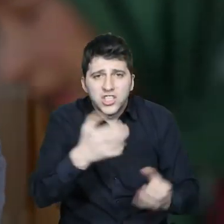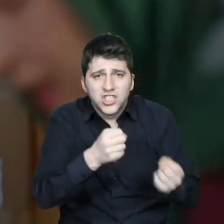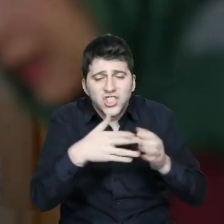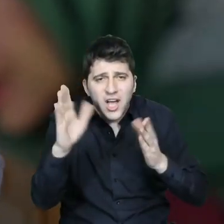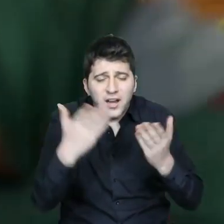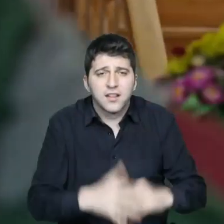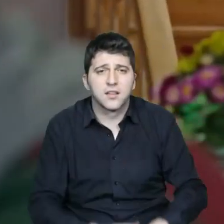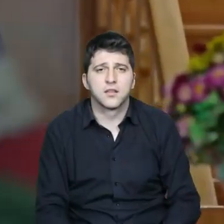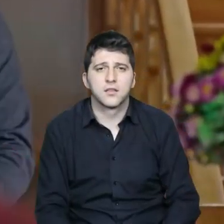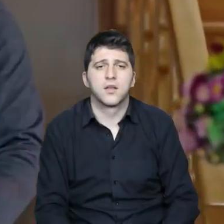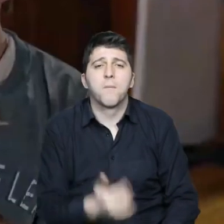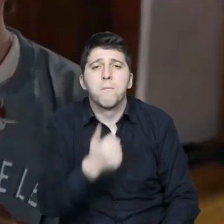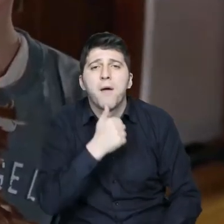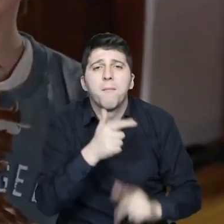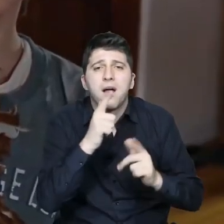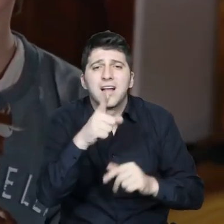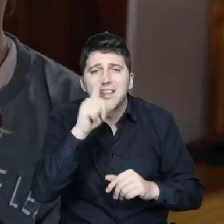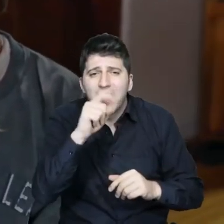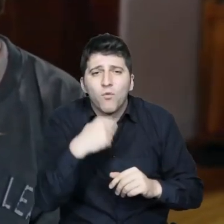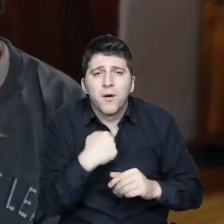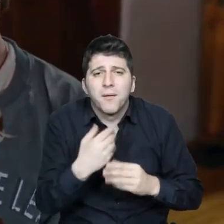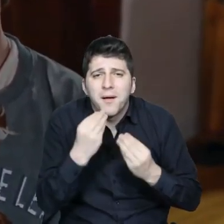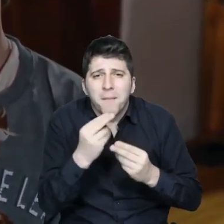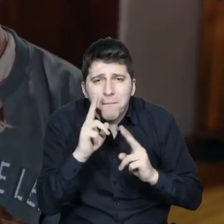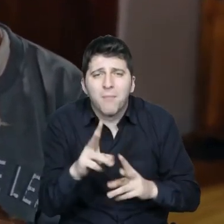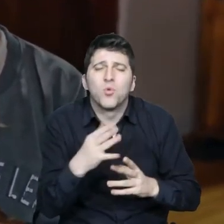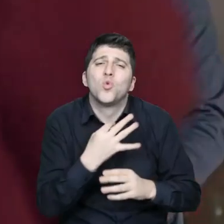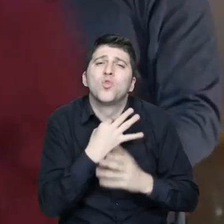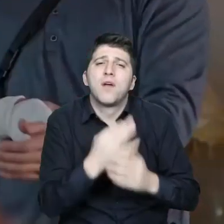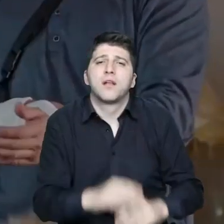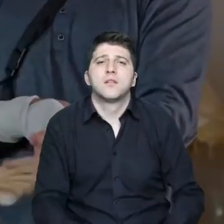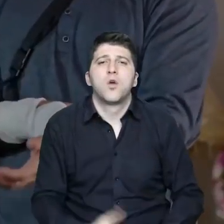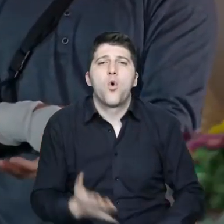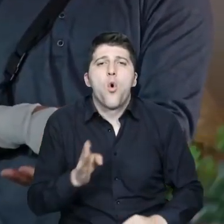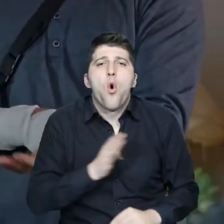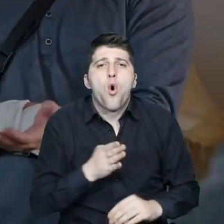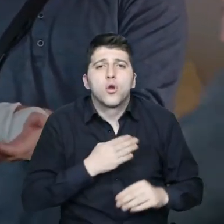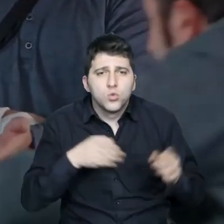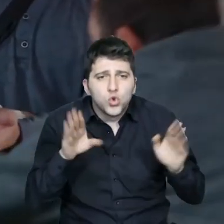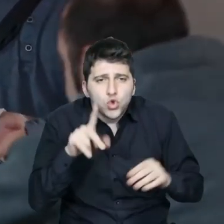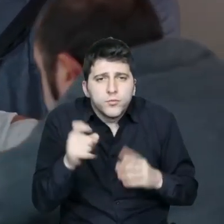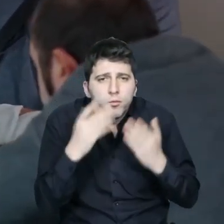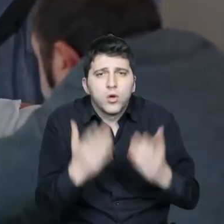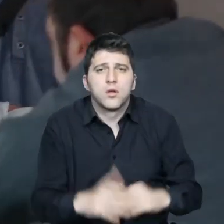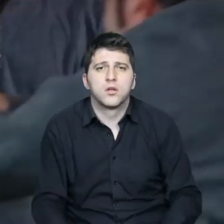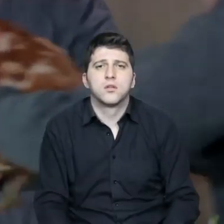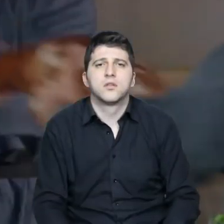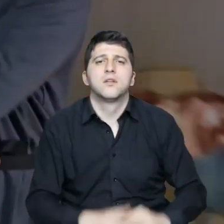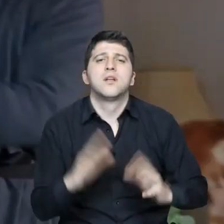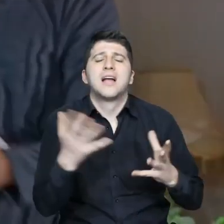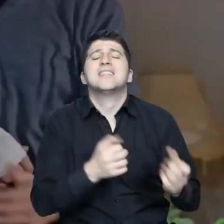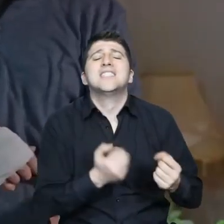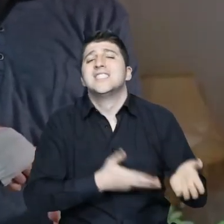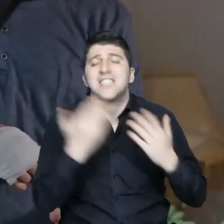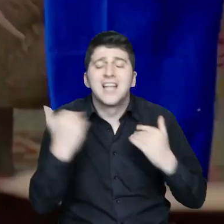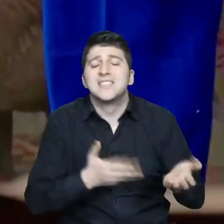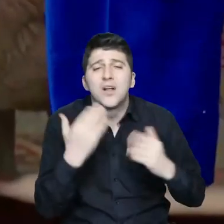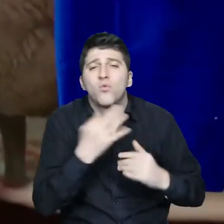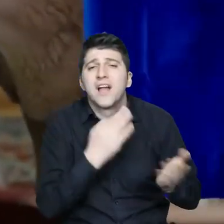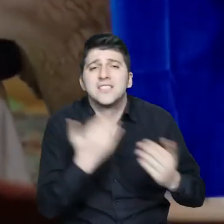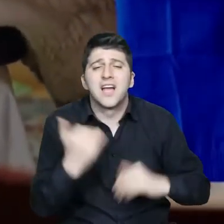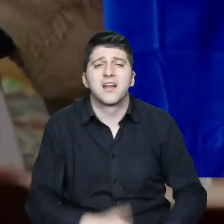şunları. Baba, bu tavuğu besleyebilir miyiz lütfen? Oğlum konuşma bu. Ya kaldırın, çıkarın şunları hepsini